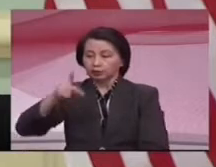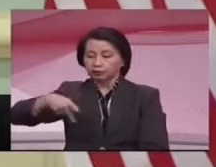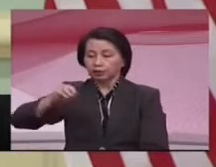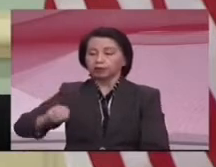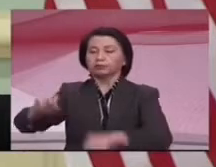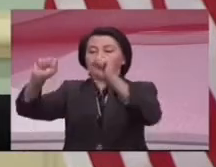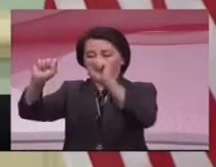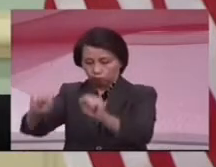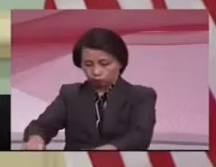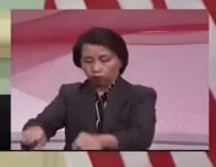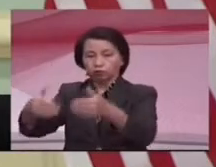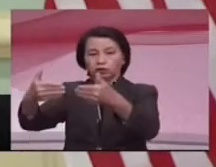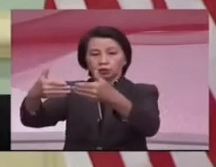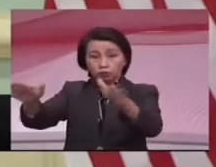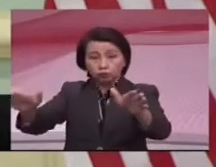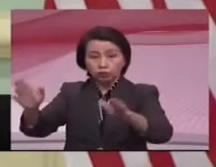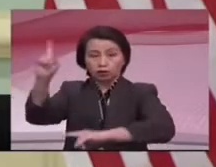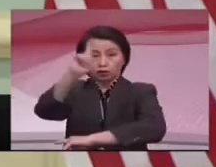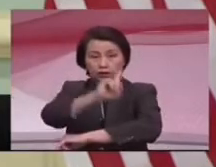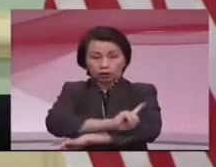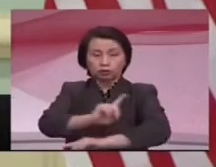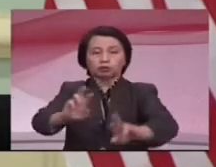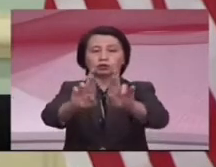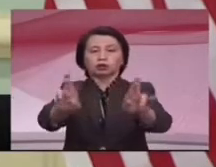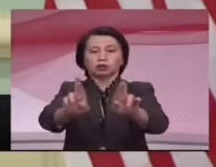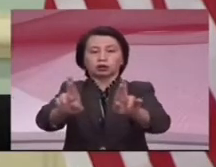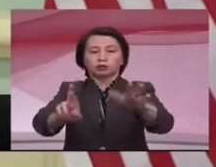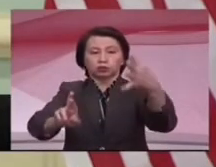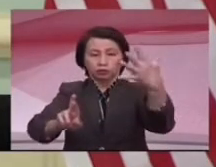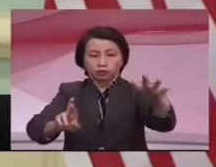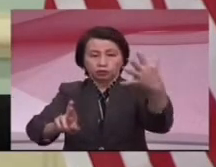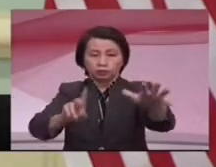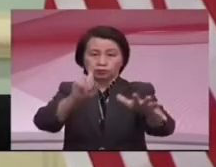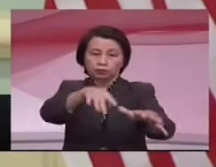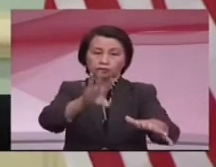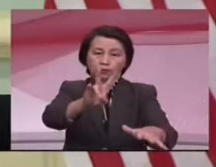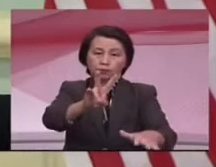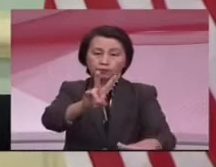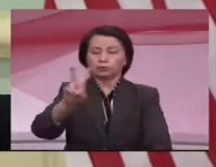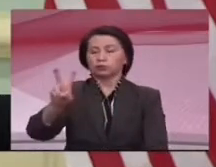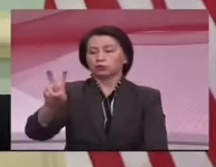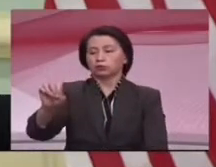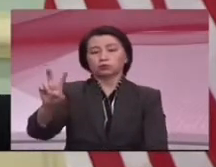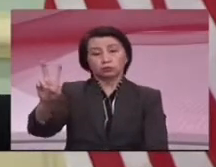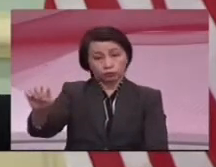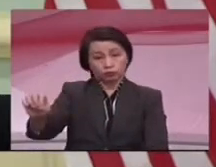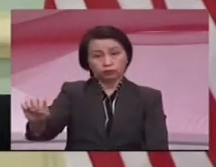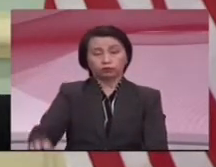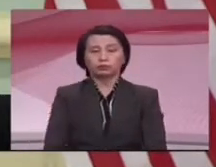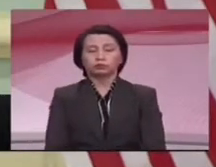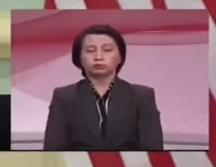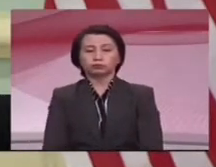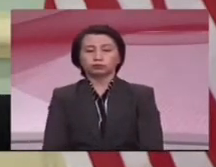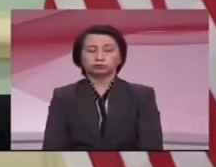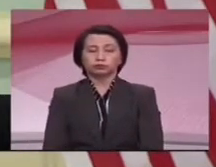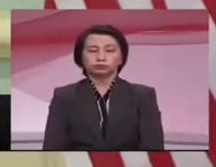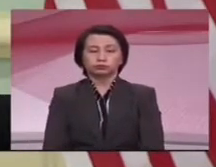boleh dibuka semula pada hari rabu 15 julai 2020 a